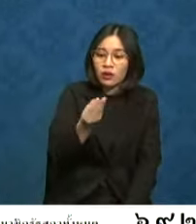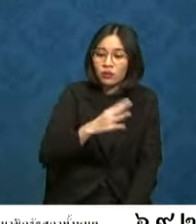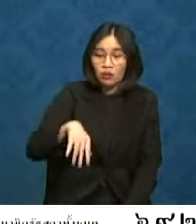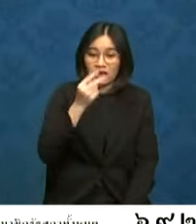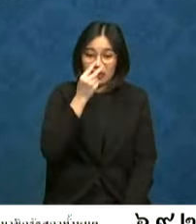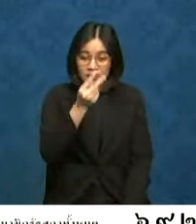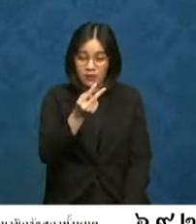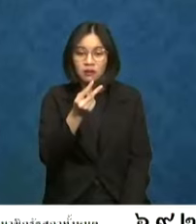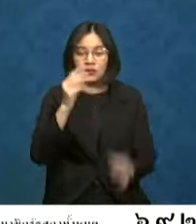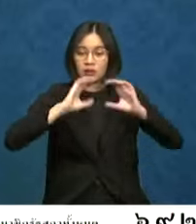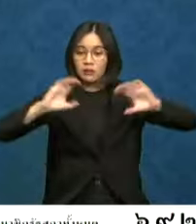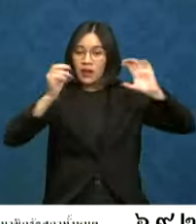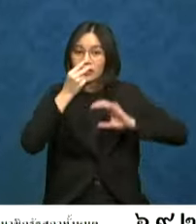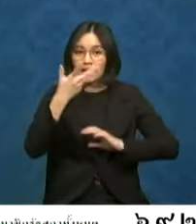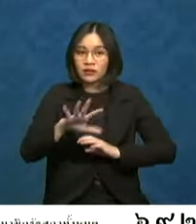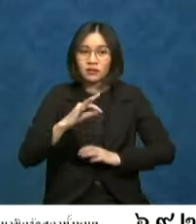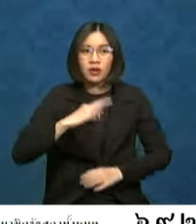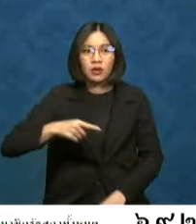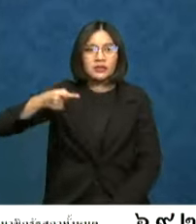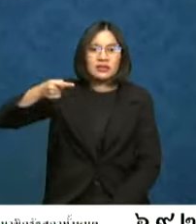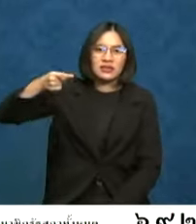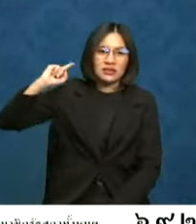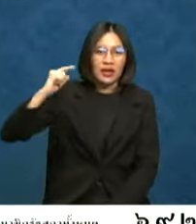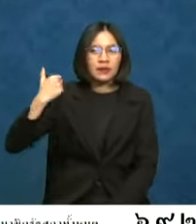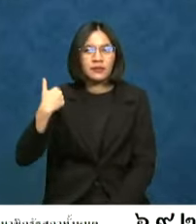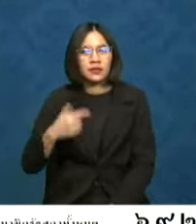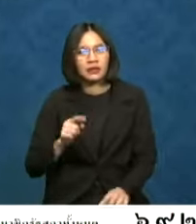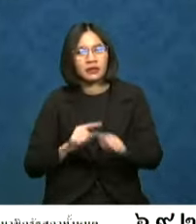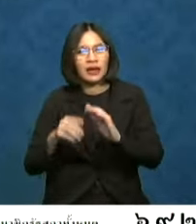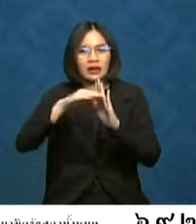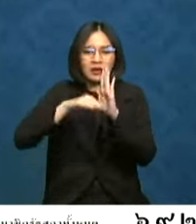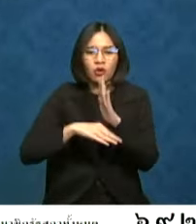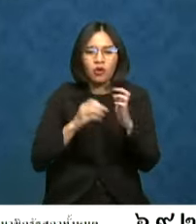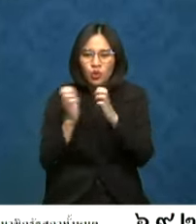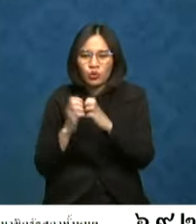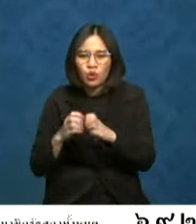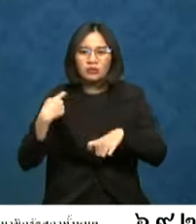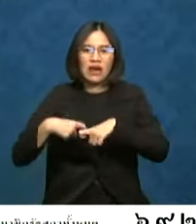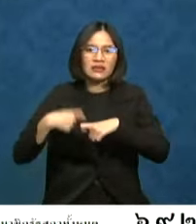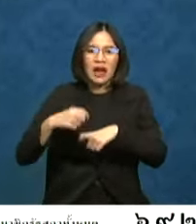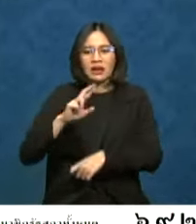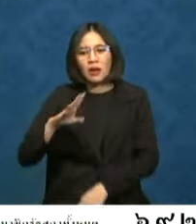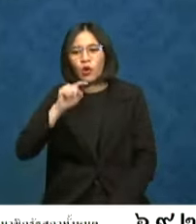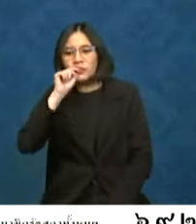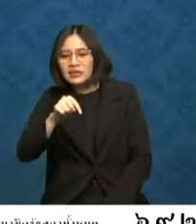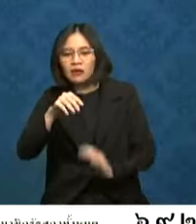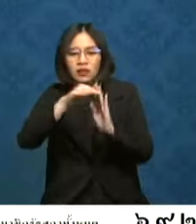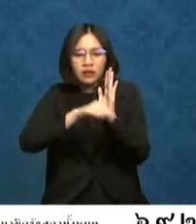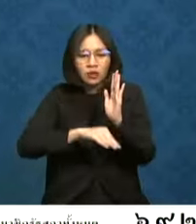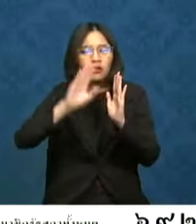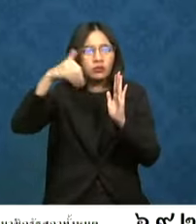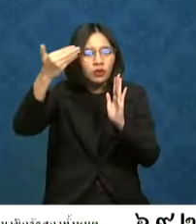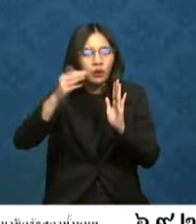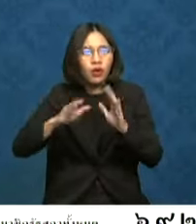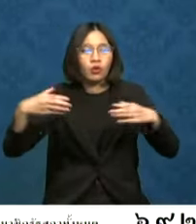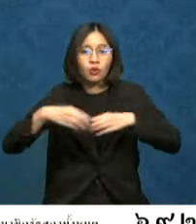unexpected ความผ ท่านานการาห่ปพันมาติ σαςองระ